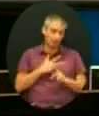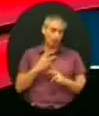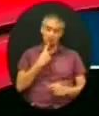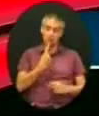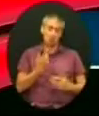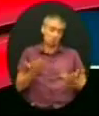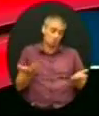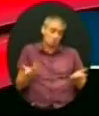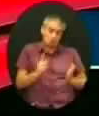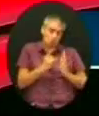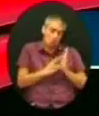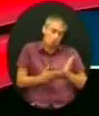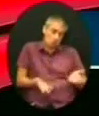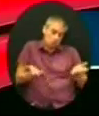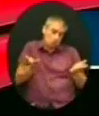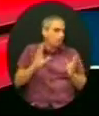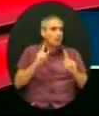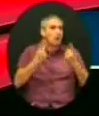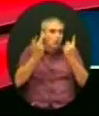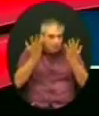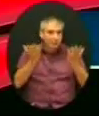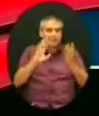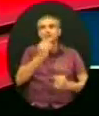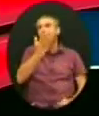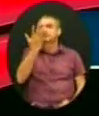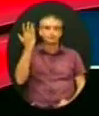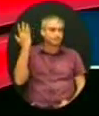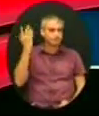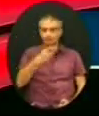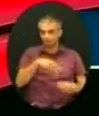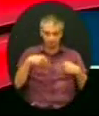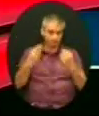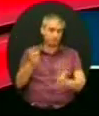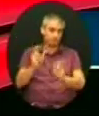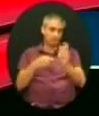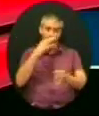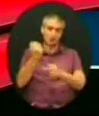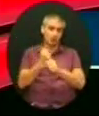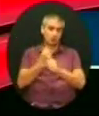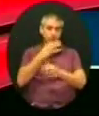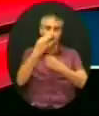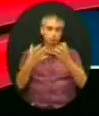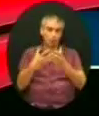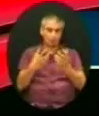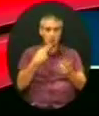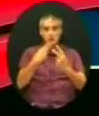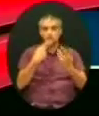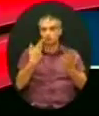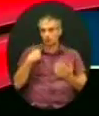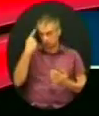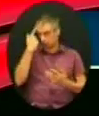ולהגיד, זה בלתי חוקי. זהו, מה היה קורה לו הוא היה נותן למשאל העם הזה לעבור? התוצאות, אני